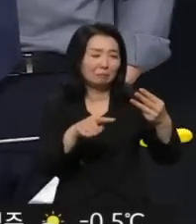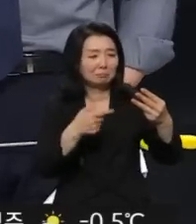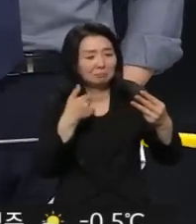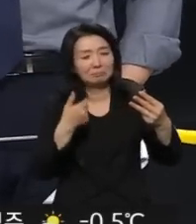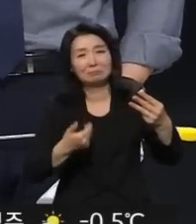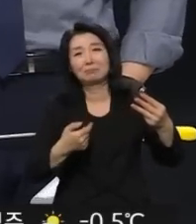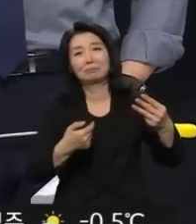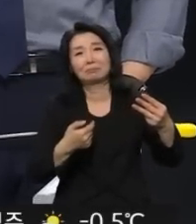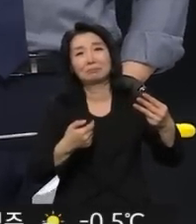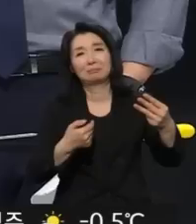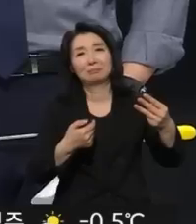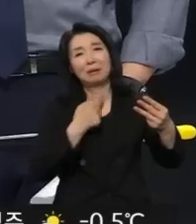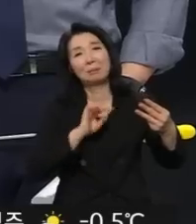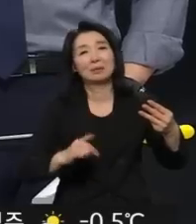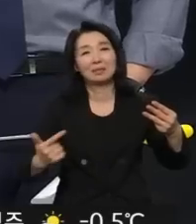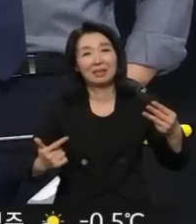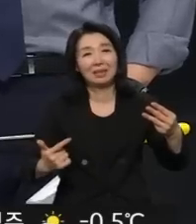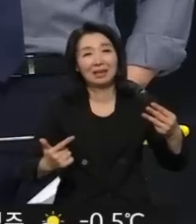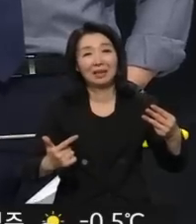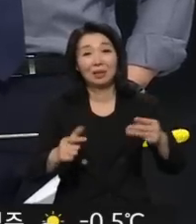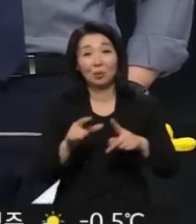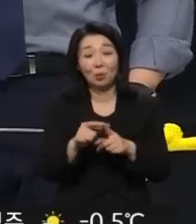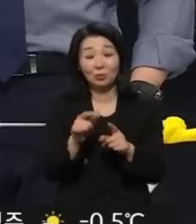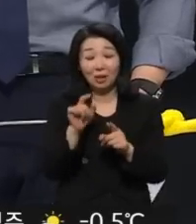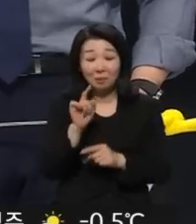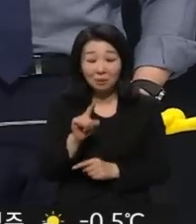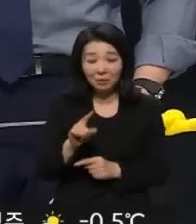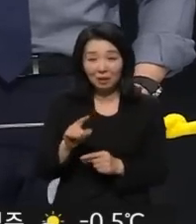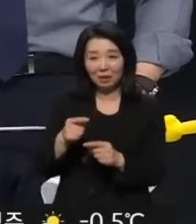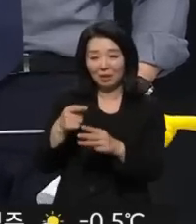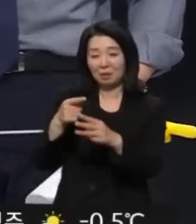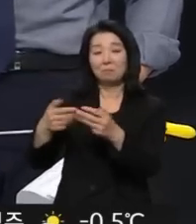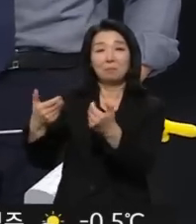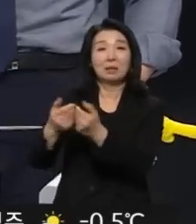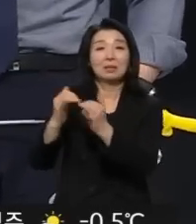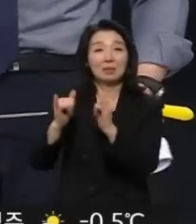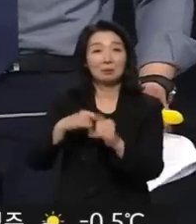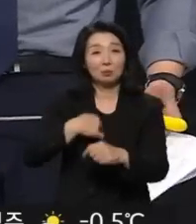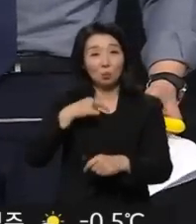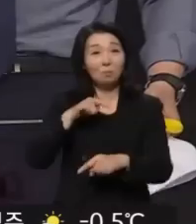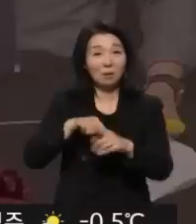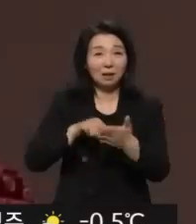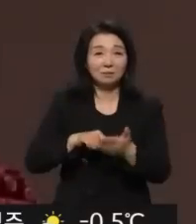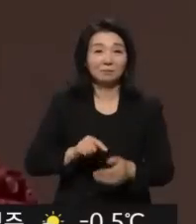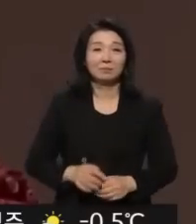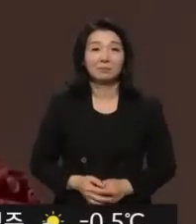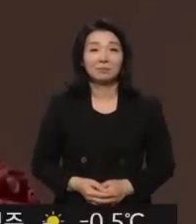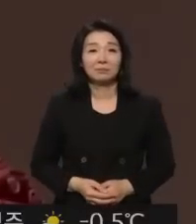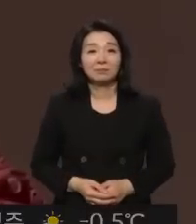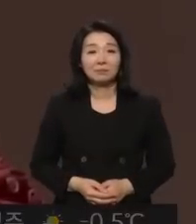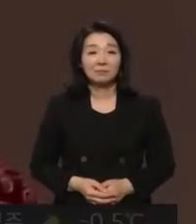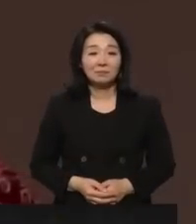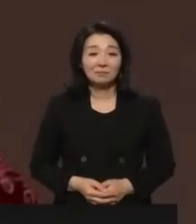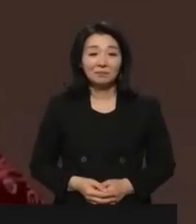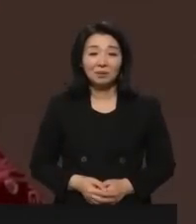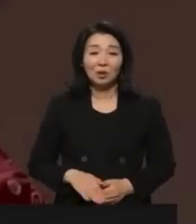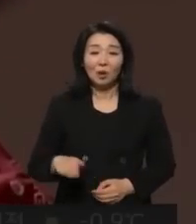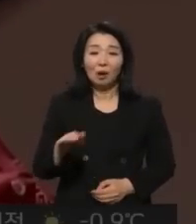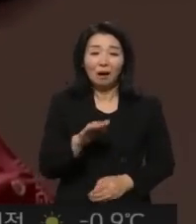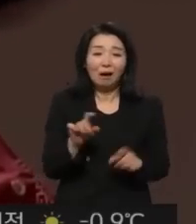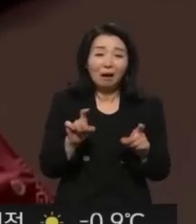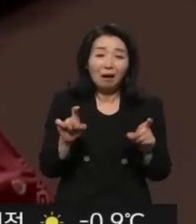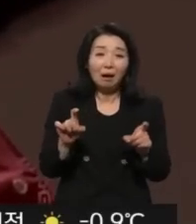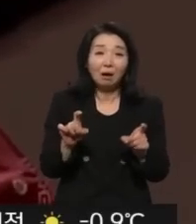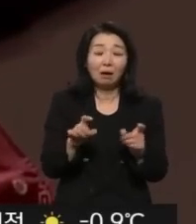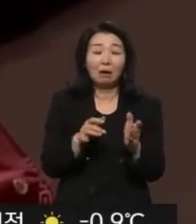것 같은데요. 주민 한마디는 비윤계의 속마음으로 대신하겠습니다. 우돌이 죽으면 약발이